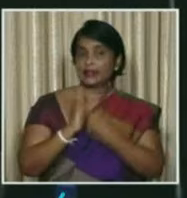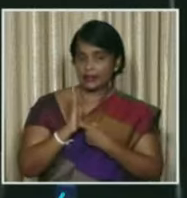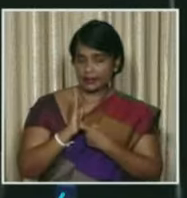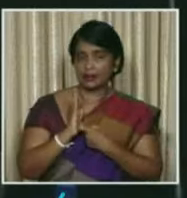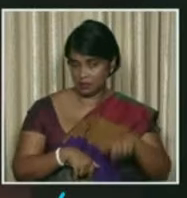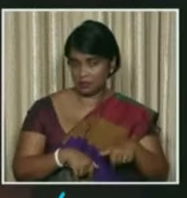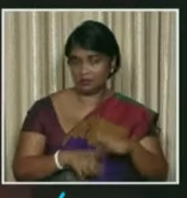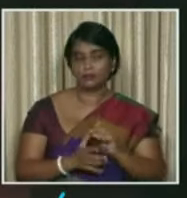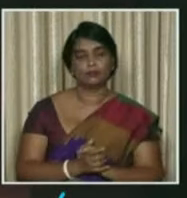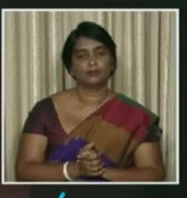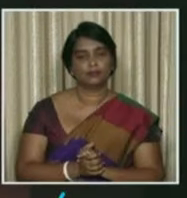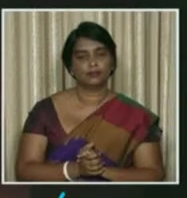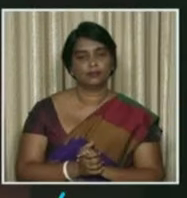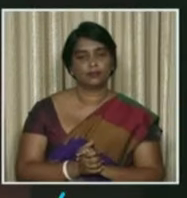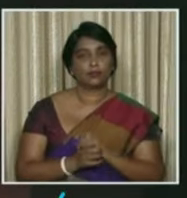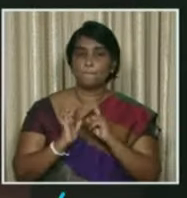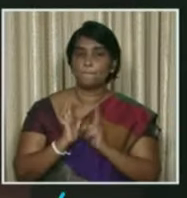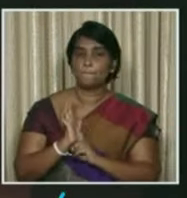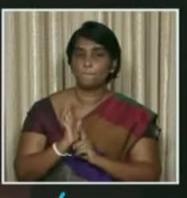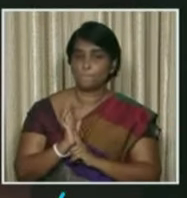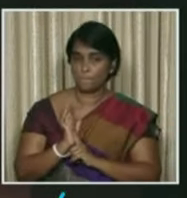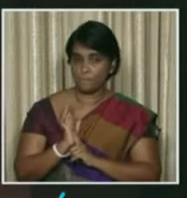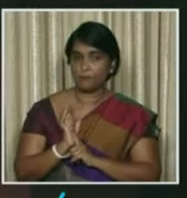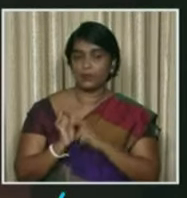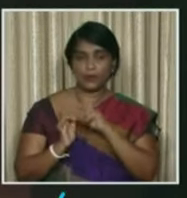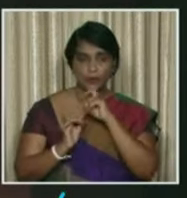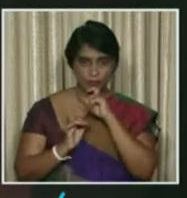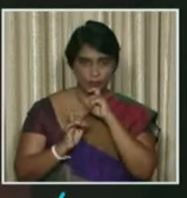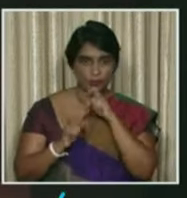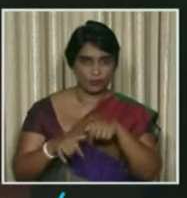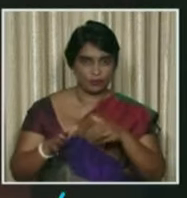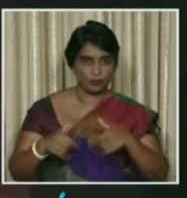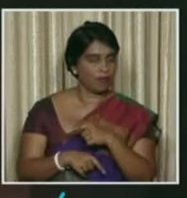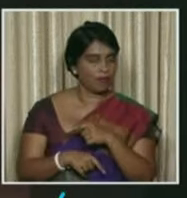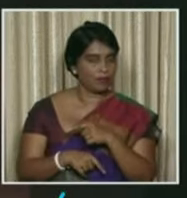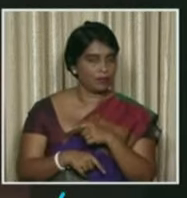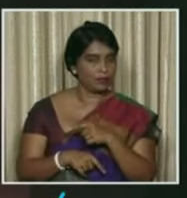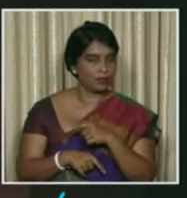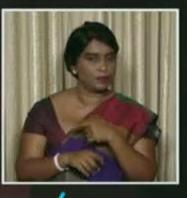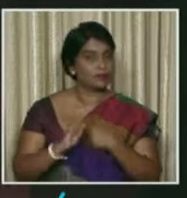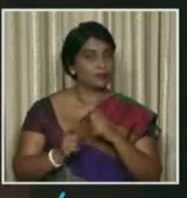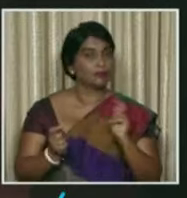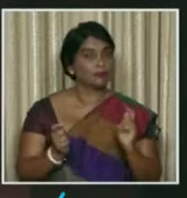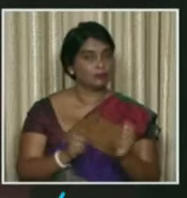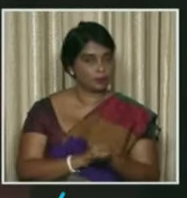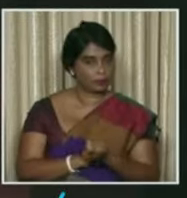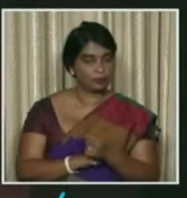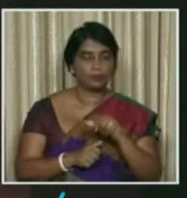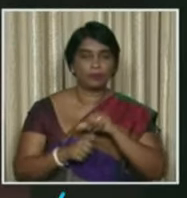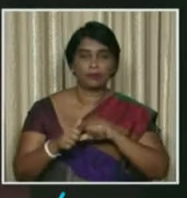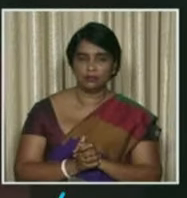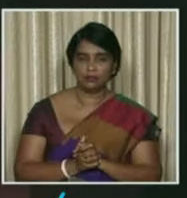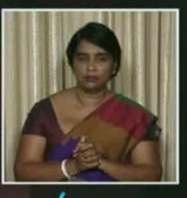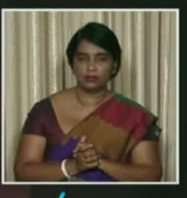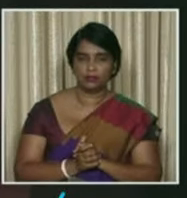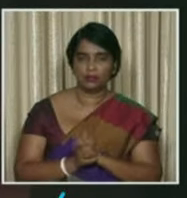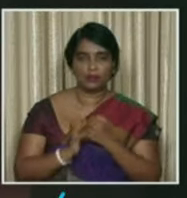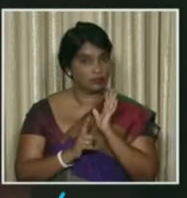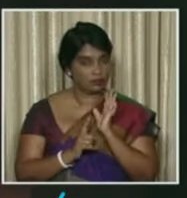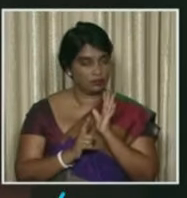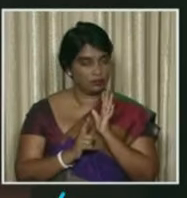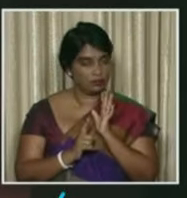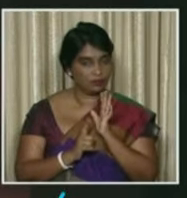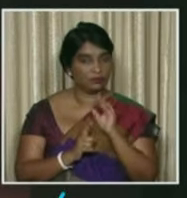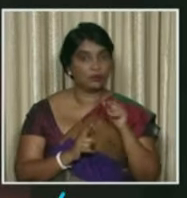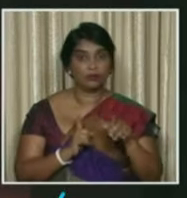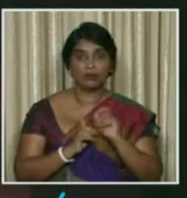රීති ප්‍රශ්නයක් නැත අභ්‍යාචනාධිකරණේ නඩු විභාගයක් ක්‍රියාත්මක වෙනවා ශ්‍රී ලංකා ක්‍රිකට් ආයතනය සම්බන්ධව ජනාධිපතිතුමා